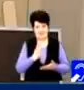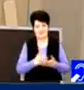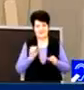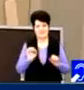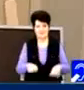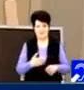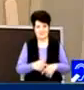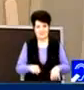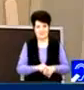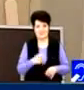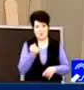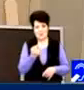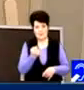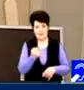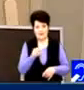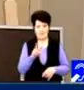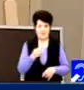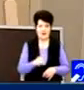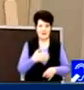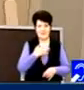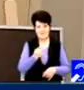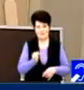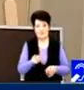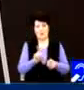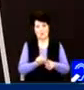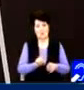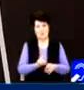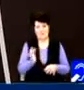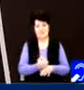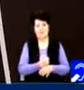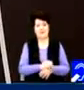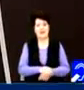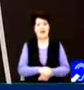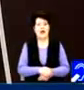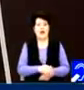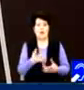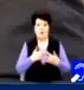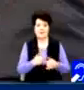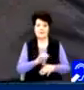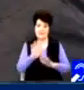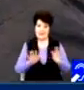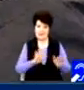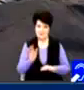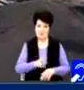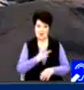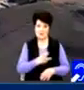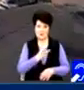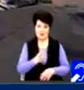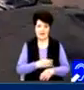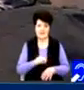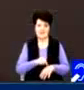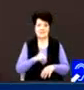și au fost câțiva care un pic mai mai dificil dar noi oricum ne am descurcat organizatorii Expoziției spun că își doresc să